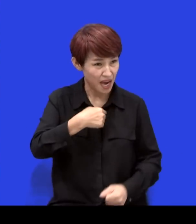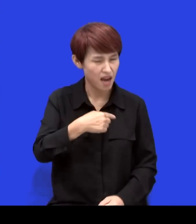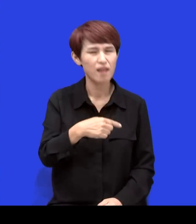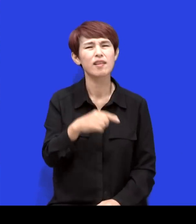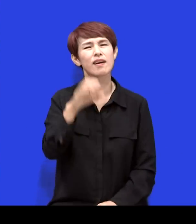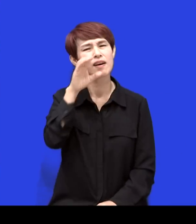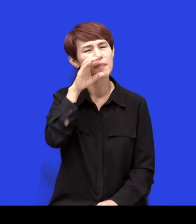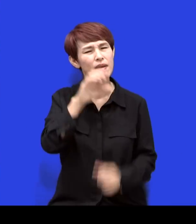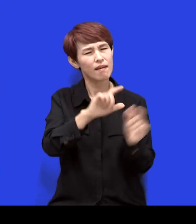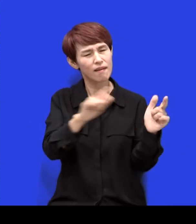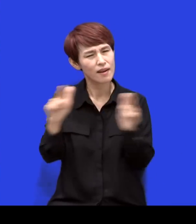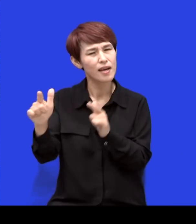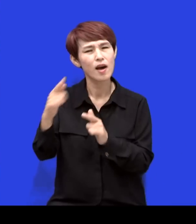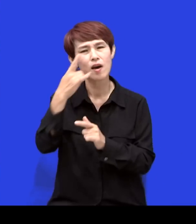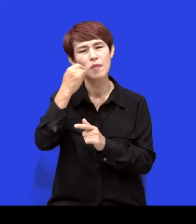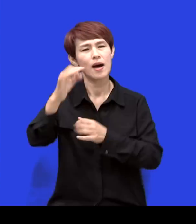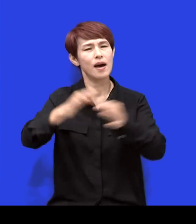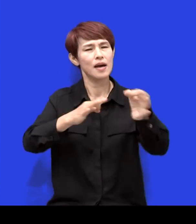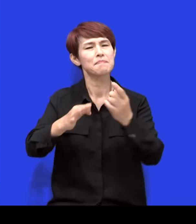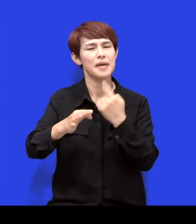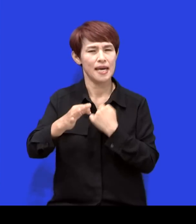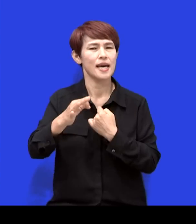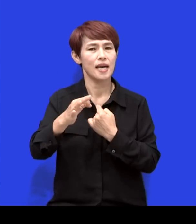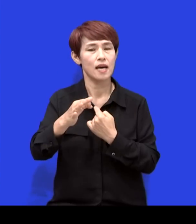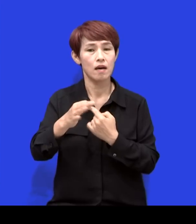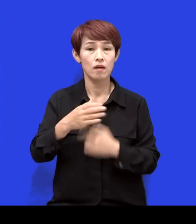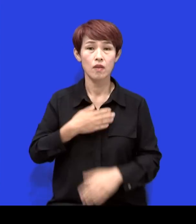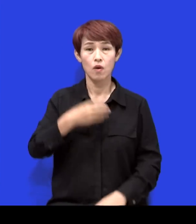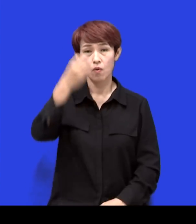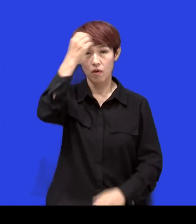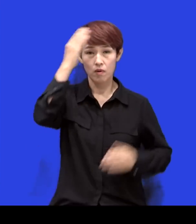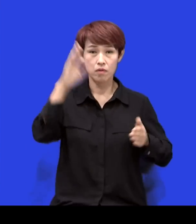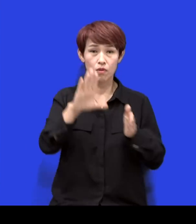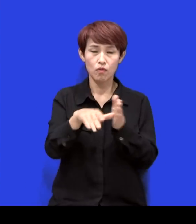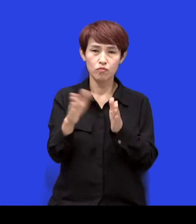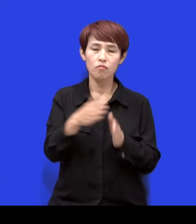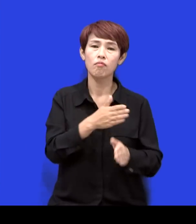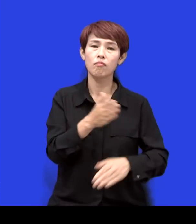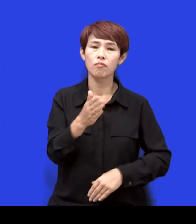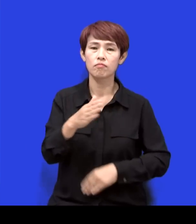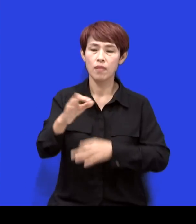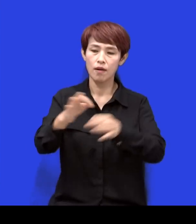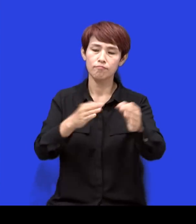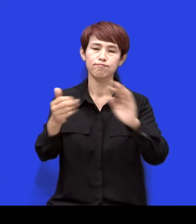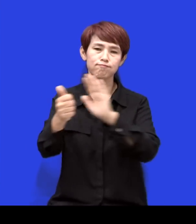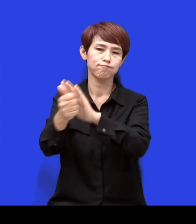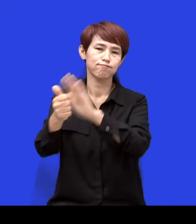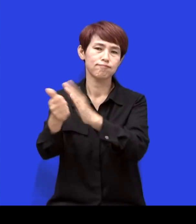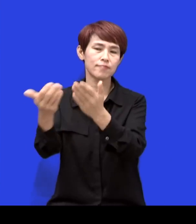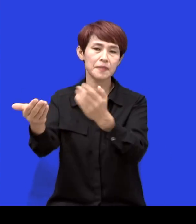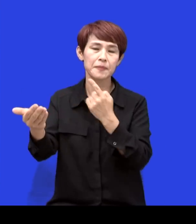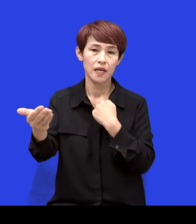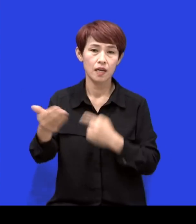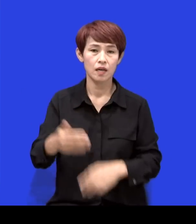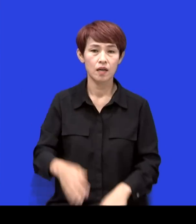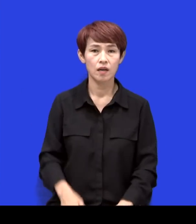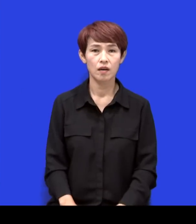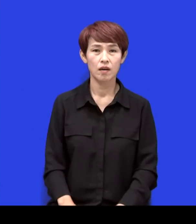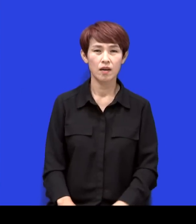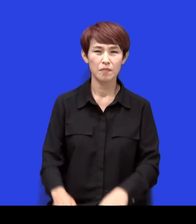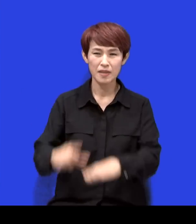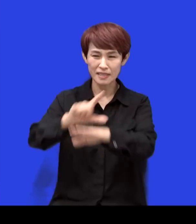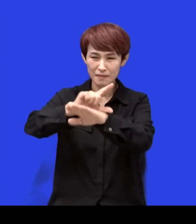카페도 하고 많이 네. 하셨고 네네. 저도 뭐 고등학교 때부터 엄마 가게 일도 도와드리고. 돕고 예, 했는데 그렇겠죠. 가게에 보면 이렇게 지방에서